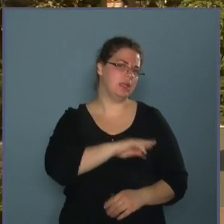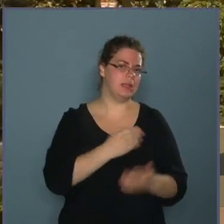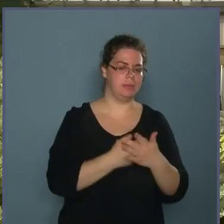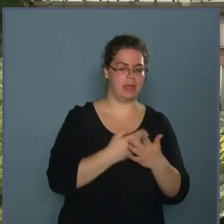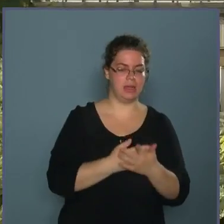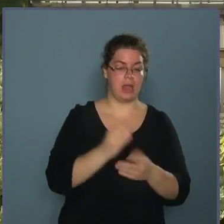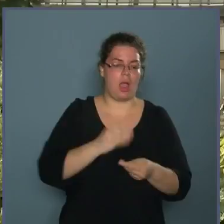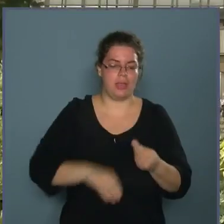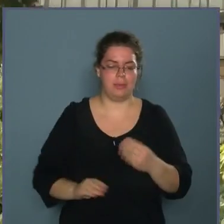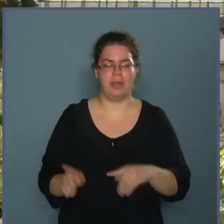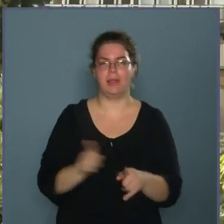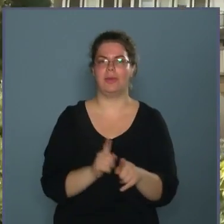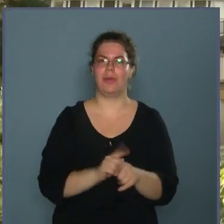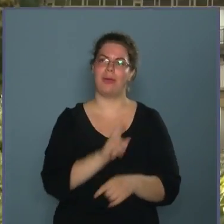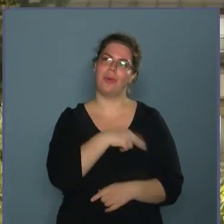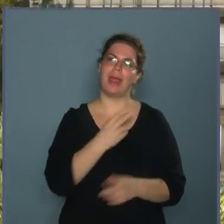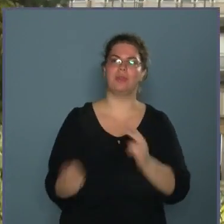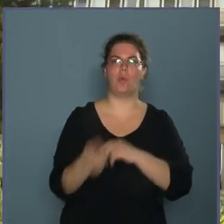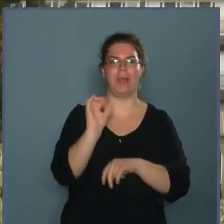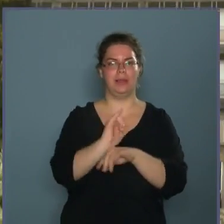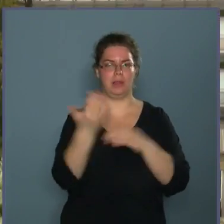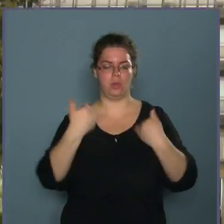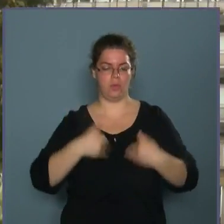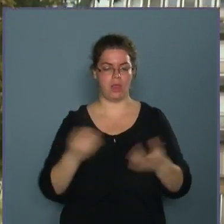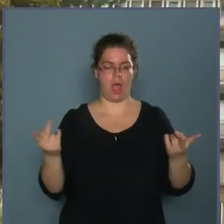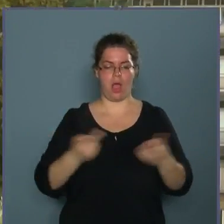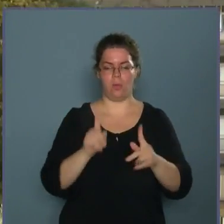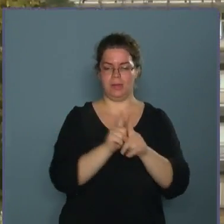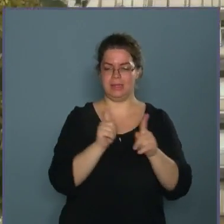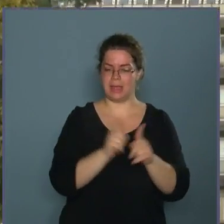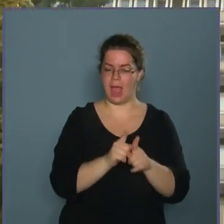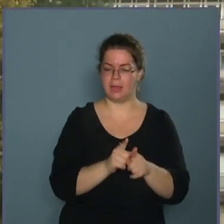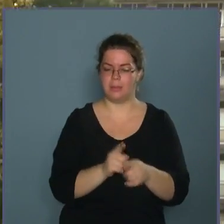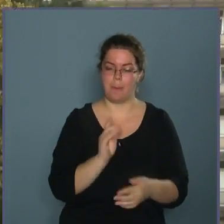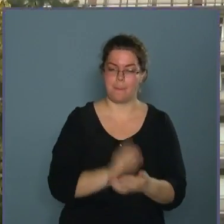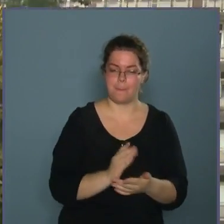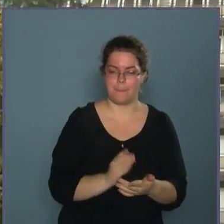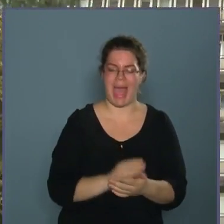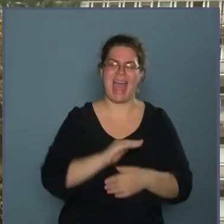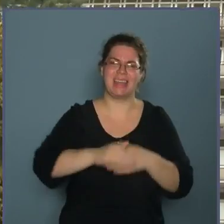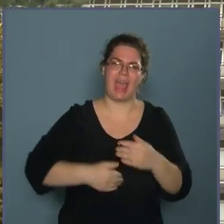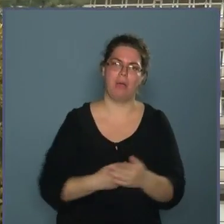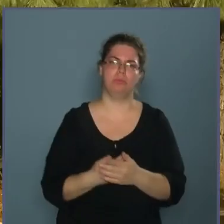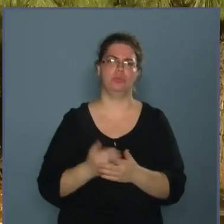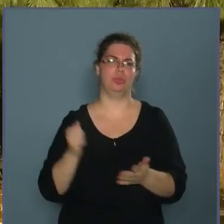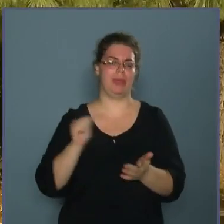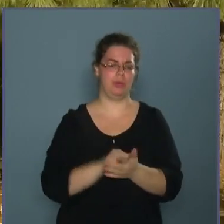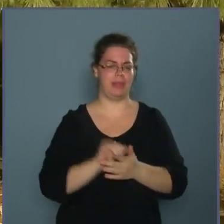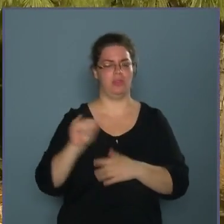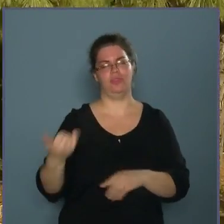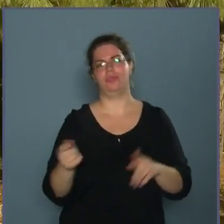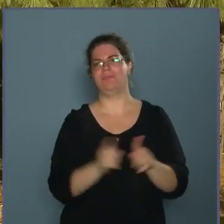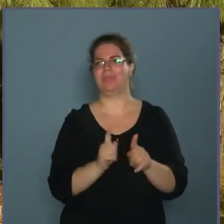azért, mert egy olyan kórház főigazgatója vagyok, ahol ilyen már elmúlt beruházások, illetve